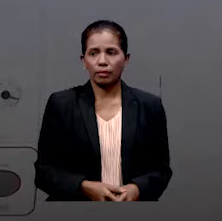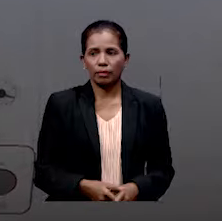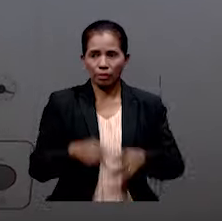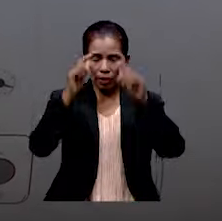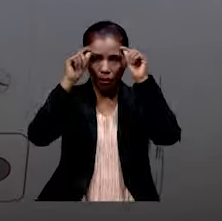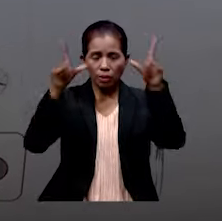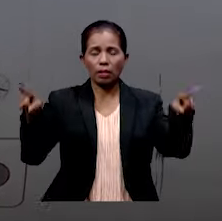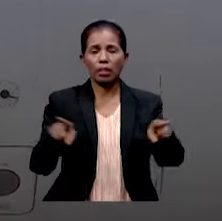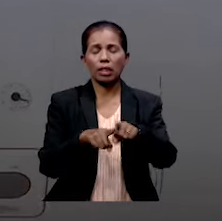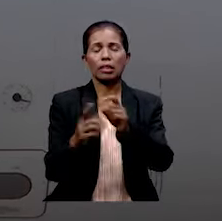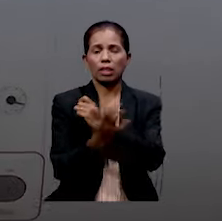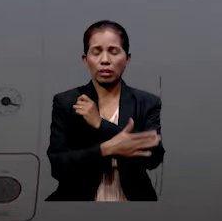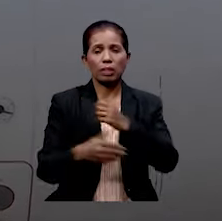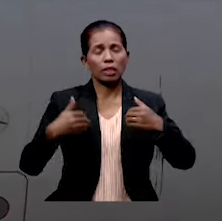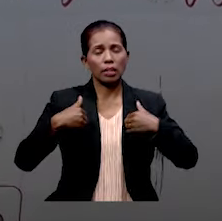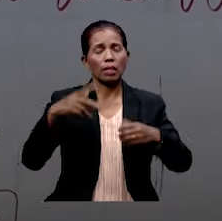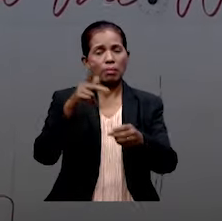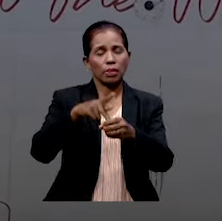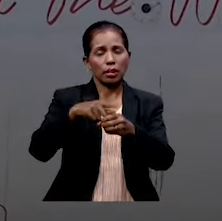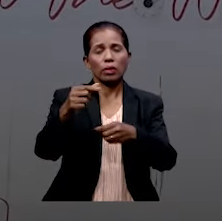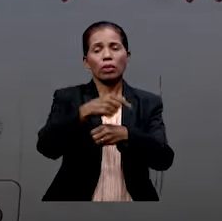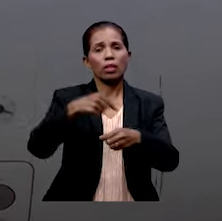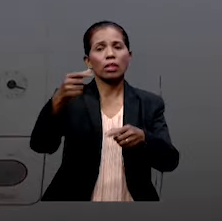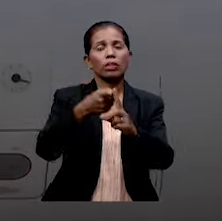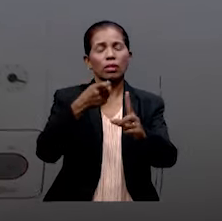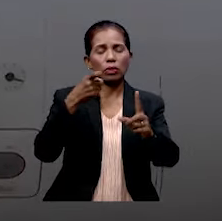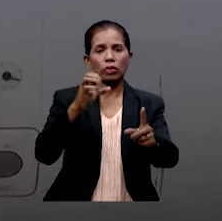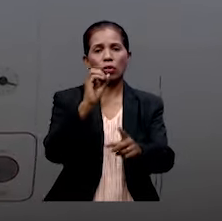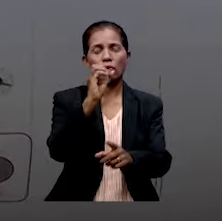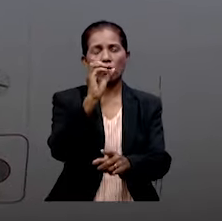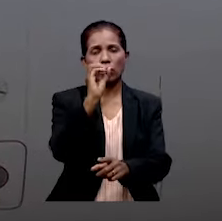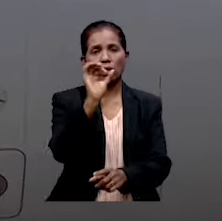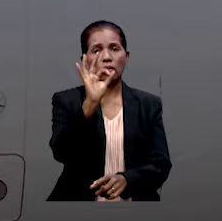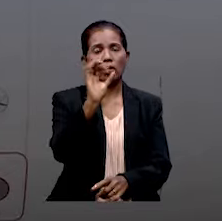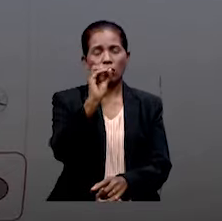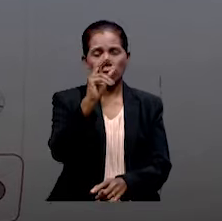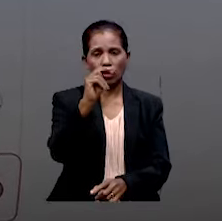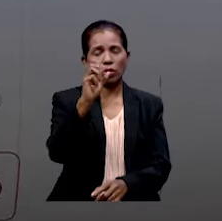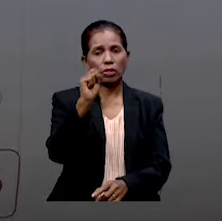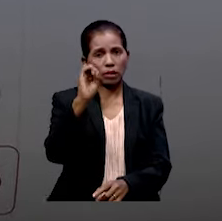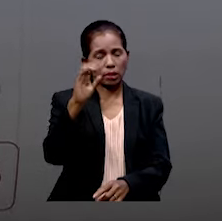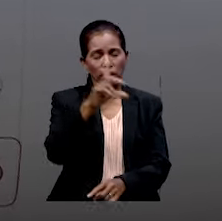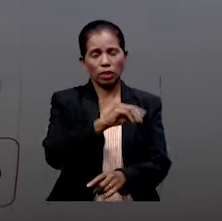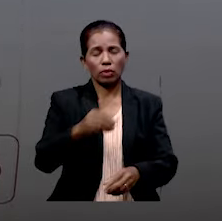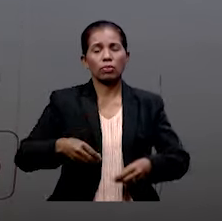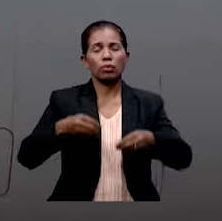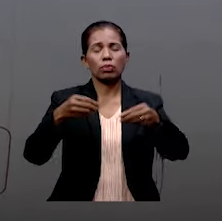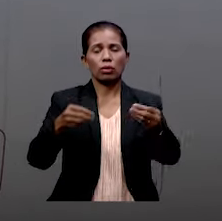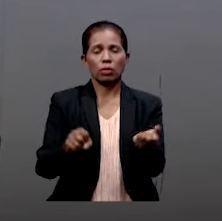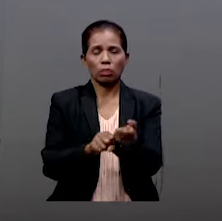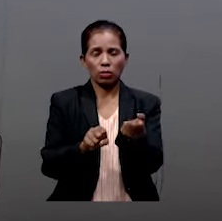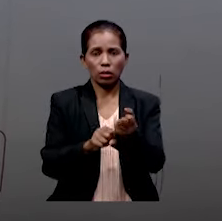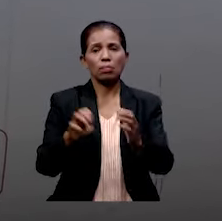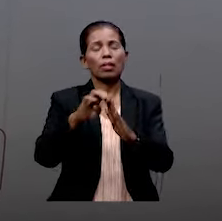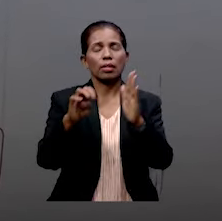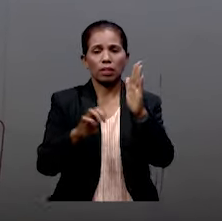Timor-Leste hanya senrai nebe iha mina no gas, nebe origin mai husi fosil. Oras ne dadang kontribui makas barasei ta estadunian. Maske